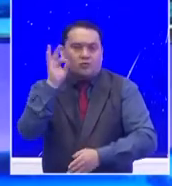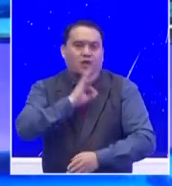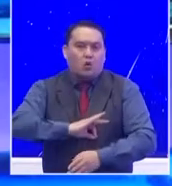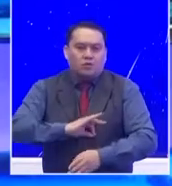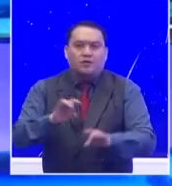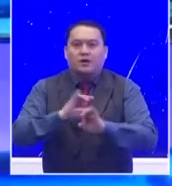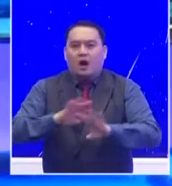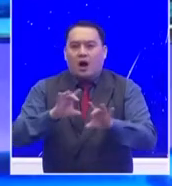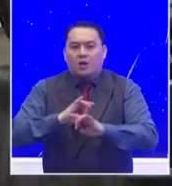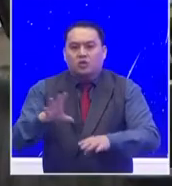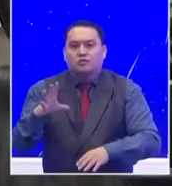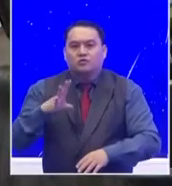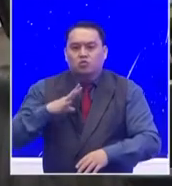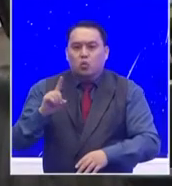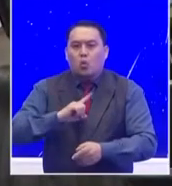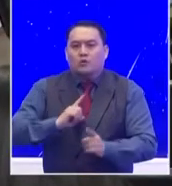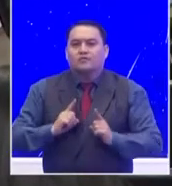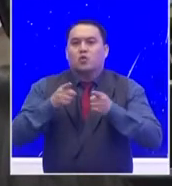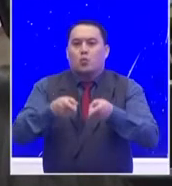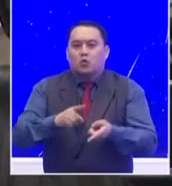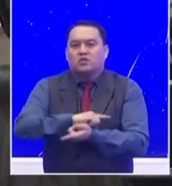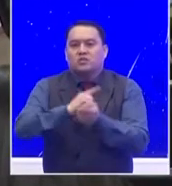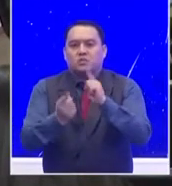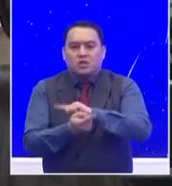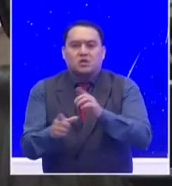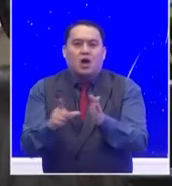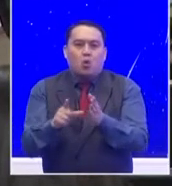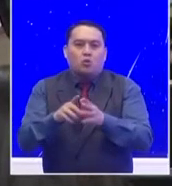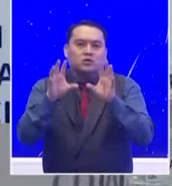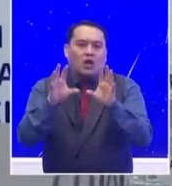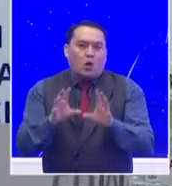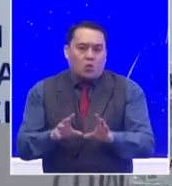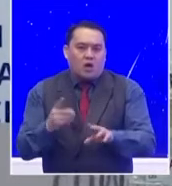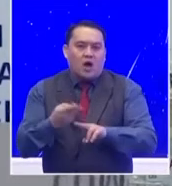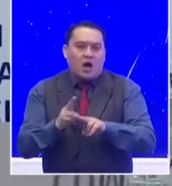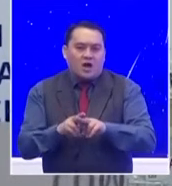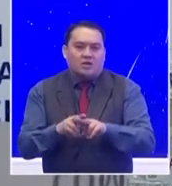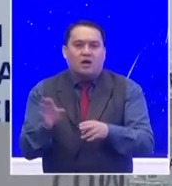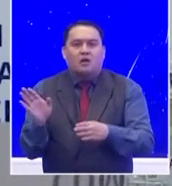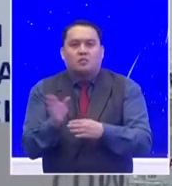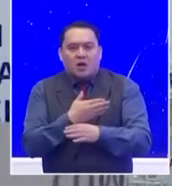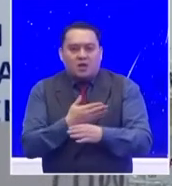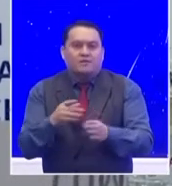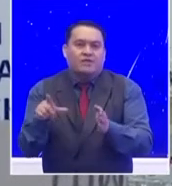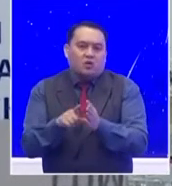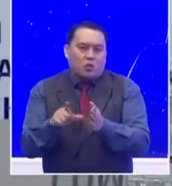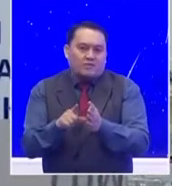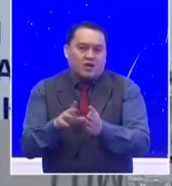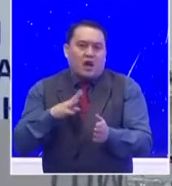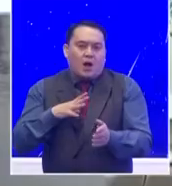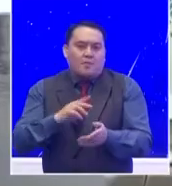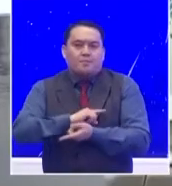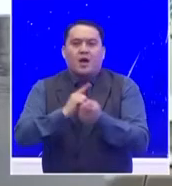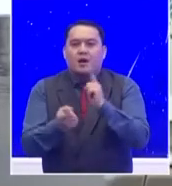доходов. Спикеры рассказали о вступивших изменениях в налоговом законодательстве. Это отмена фиксированного налога,